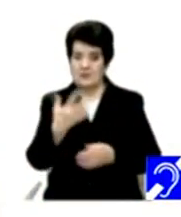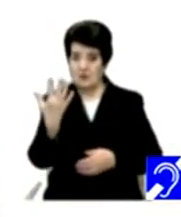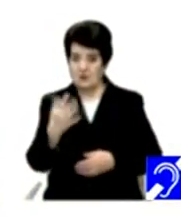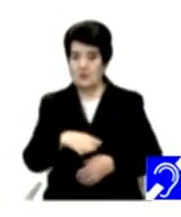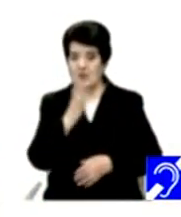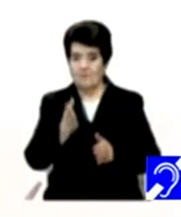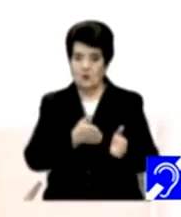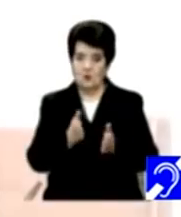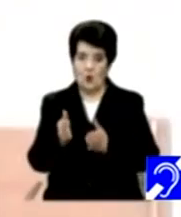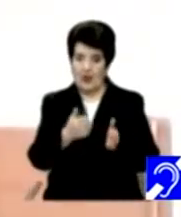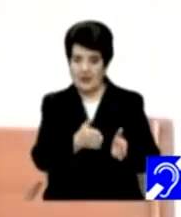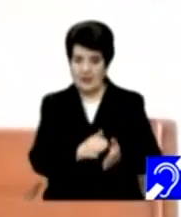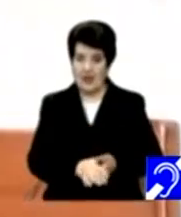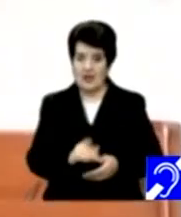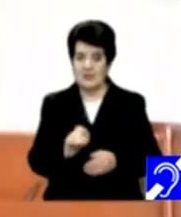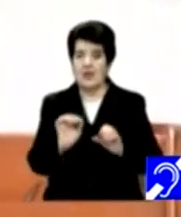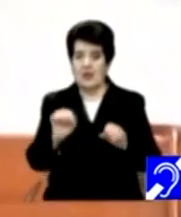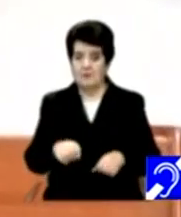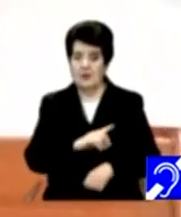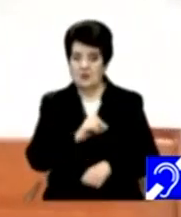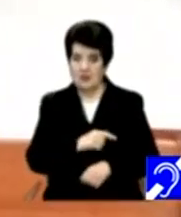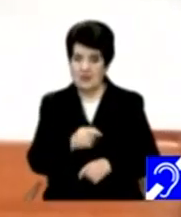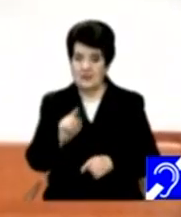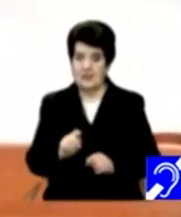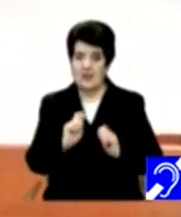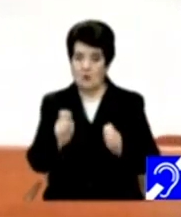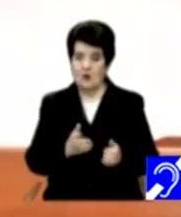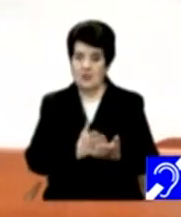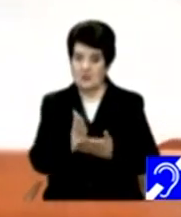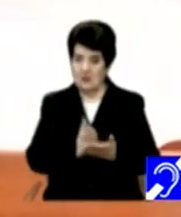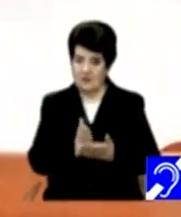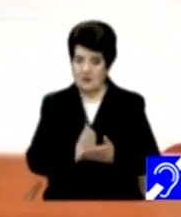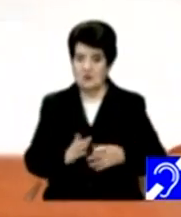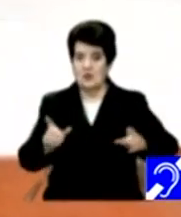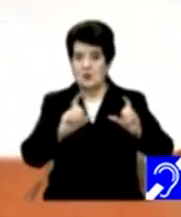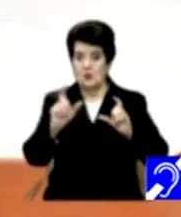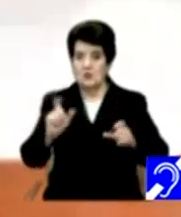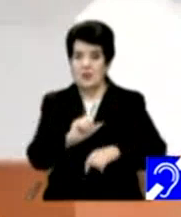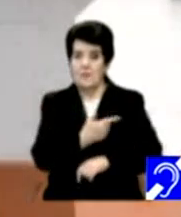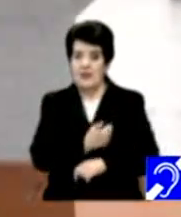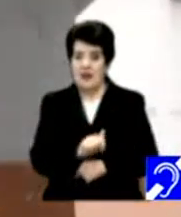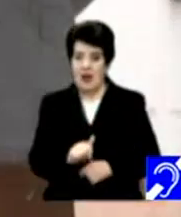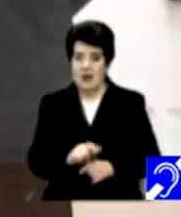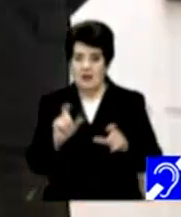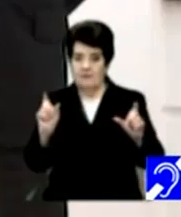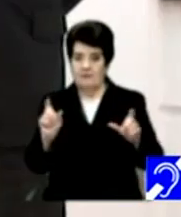fost orientate pentru întărirea capacităților de acordare a serviciilor în instituțiile medicale.